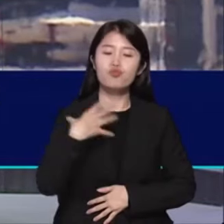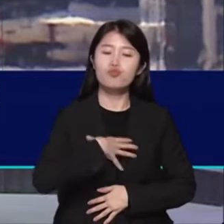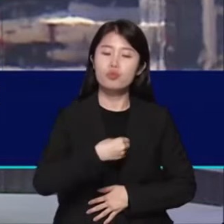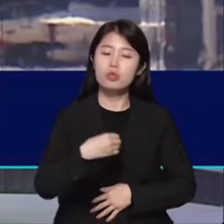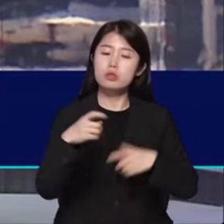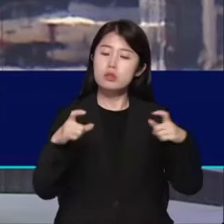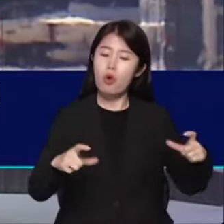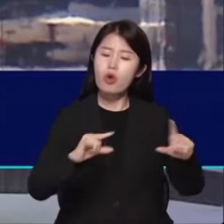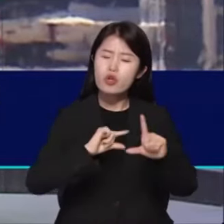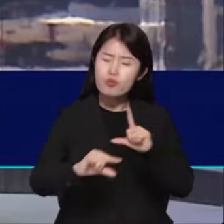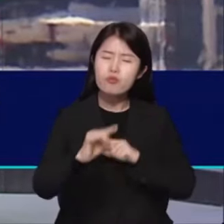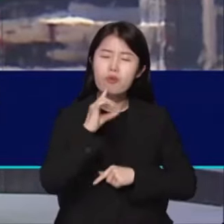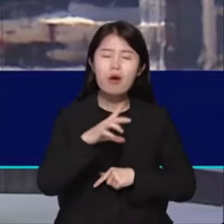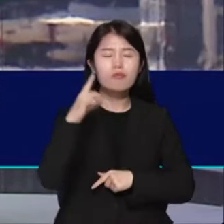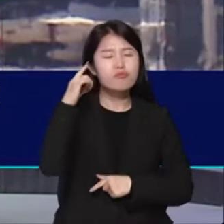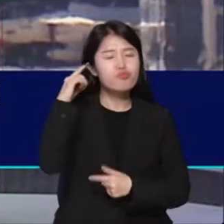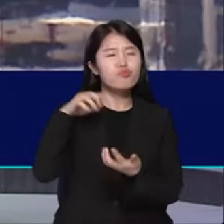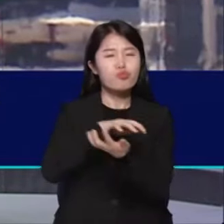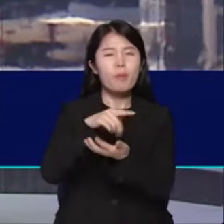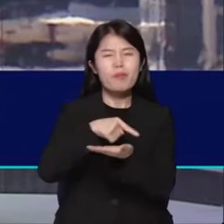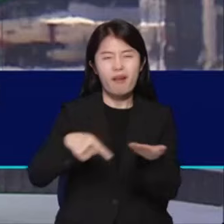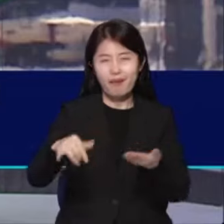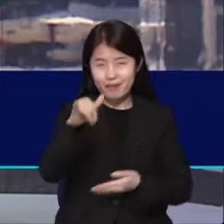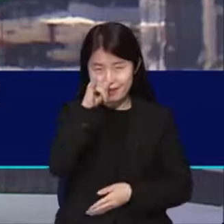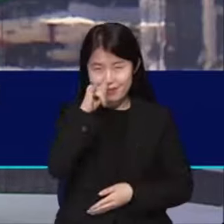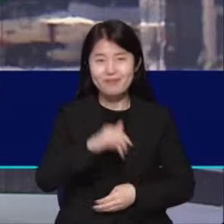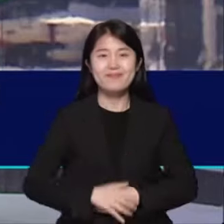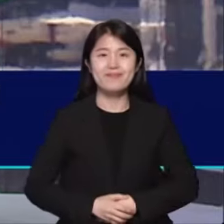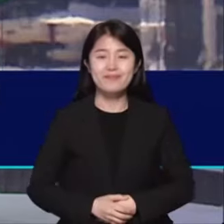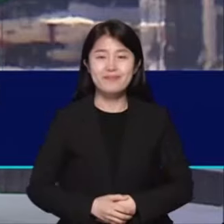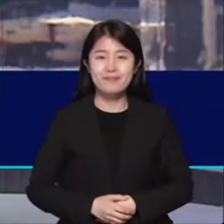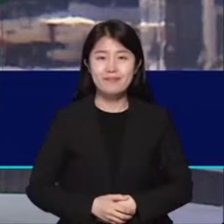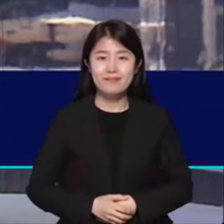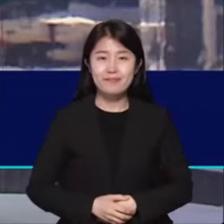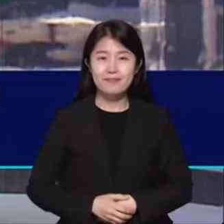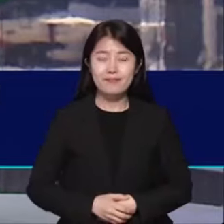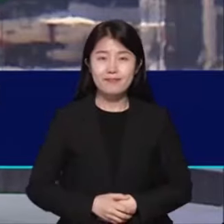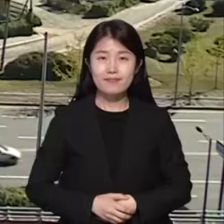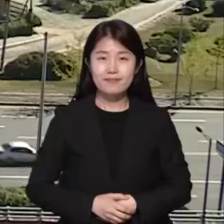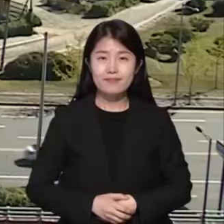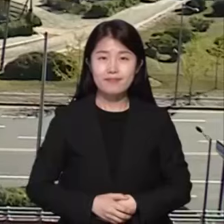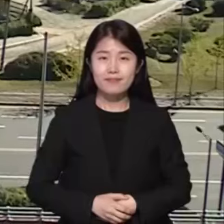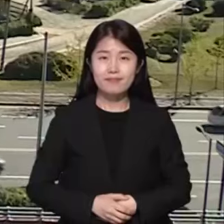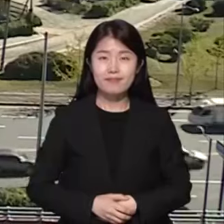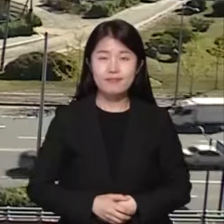지역에 불과하다는 결과를 내놨습니다. 강동일 기자의 보도입니다.